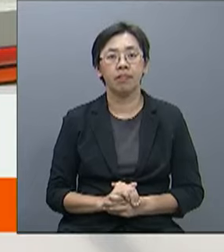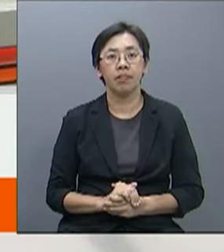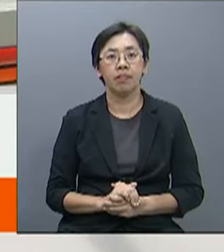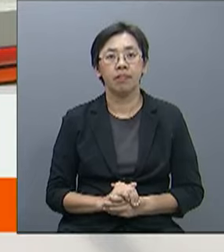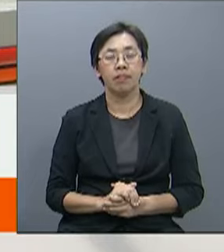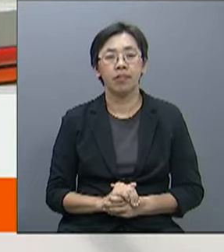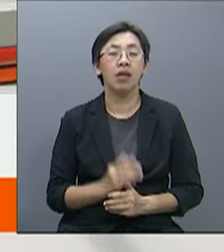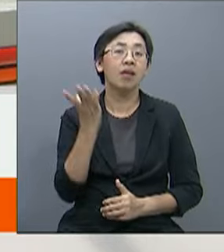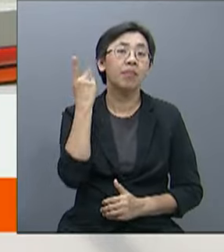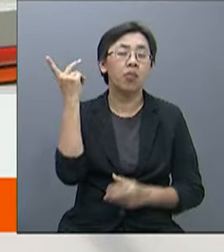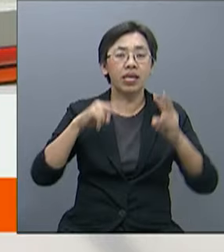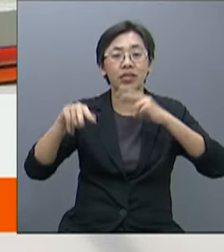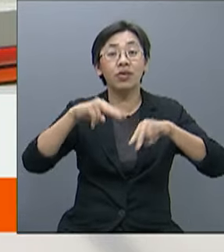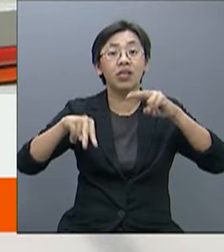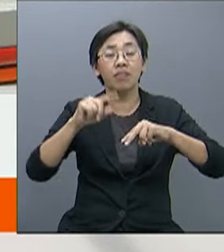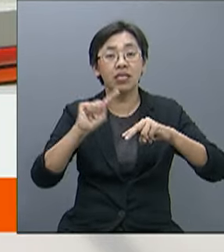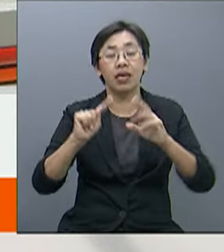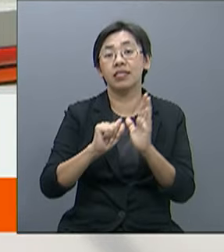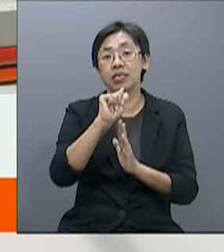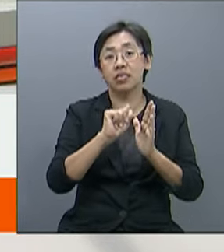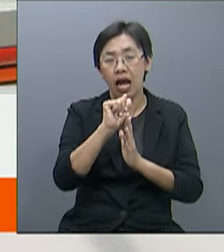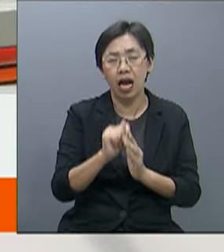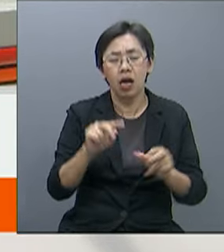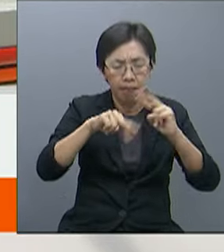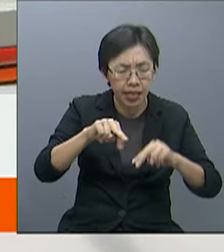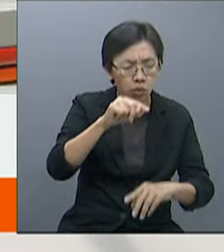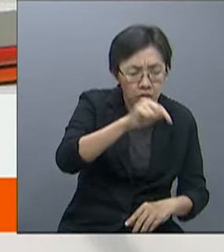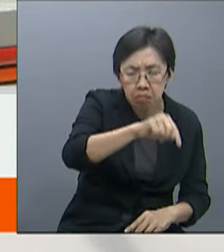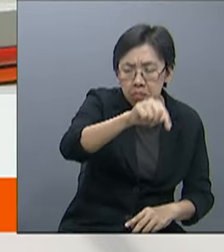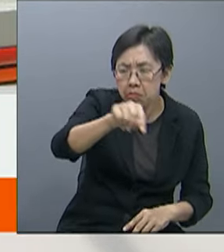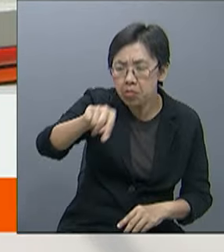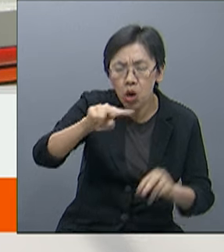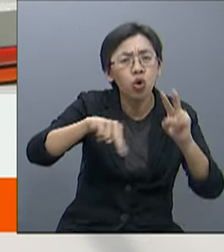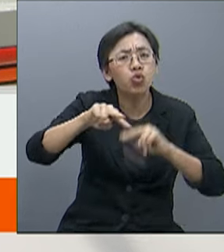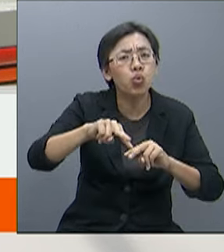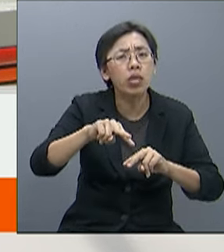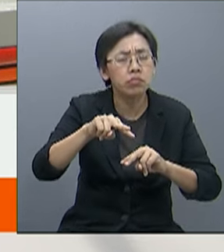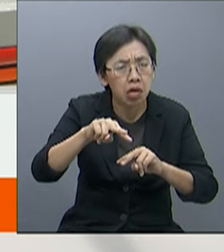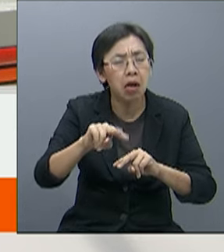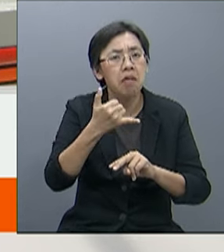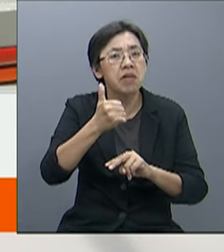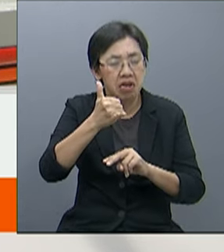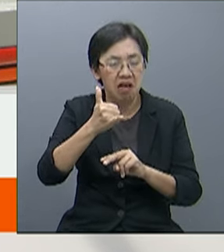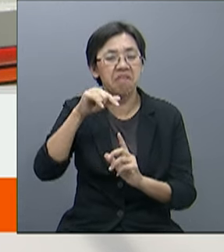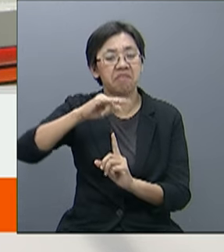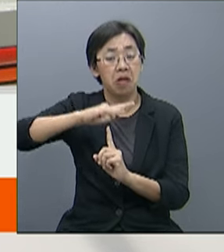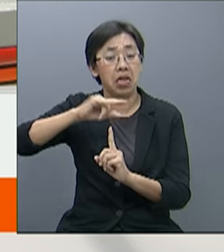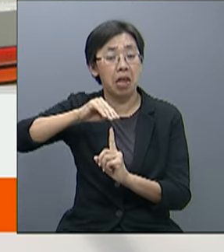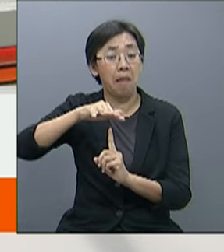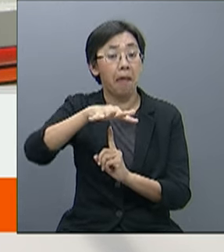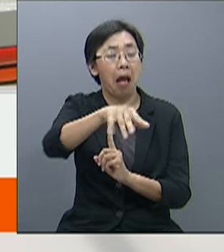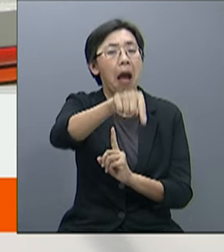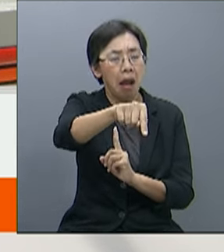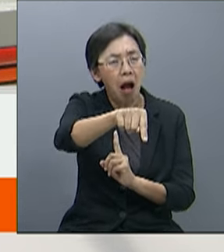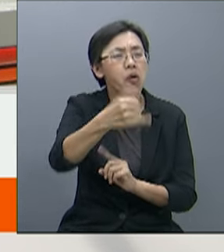เมื่อวานนี้มีการตรวจสอบที่จังหวัดตากกี่จุดที่ต้องสงสัยว่าอาจจะเอื้อกับกลุ่มสแกมเมอร์ทางฝั่งเพื่อนบ้